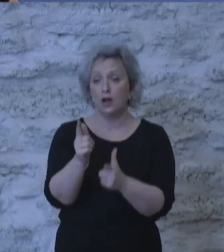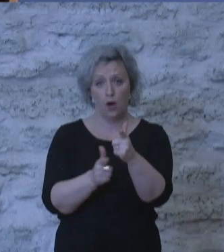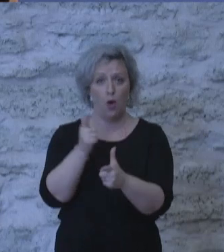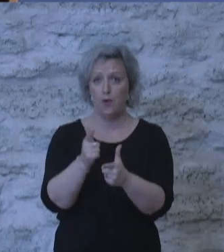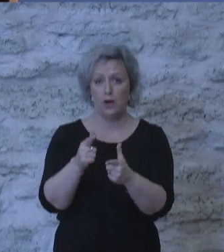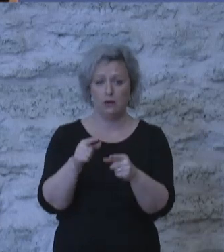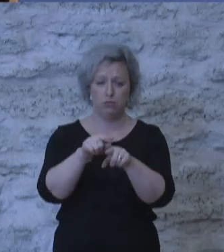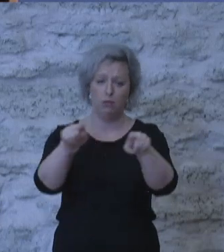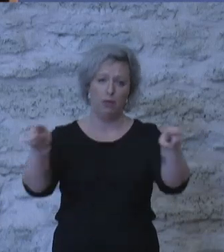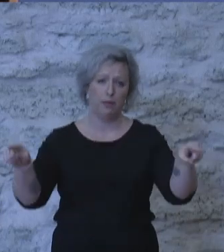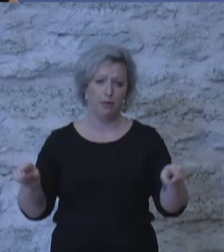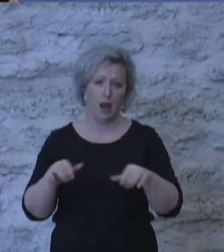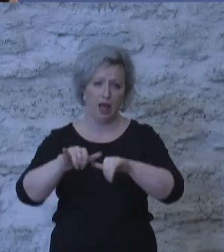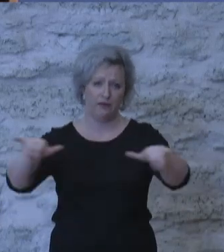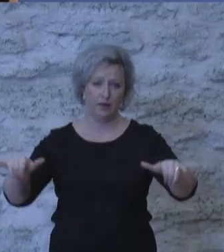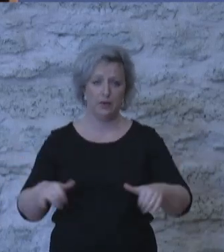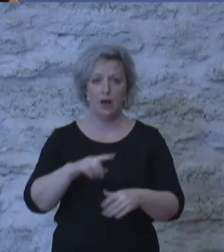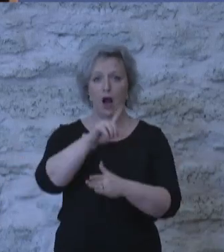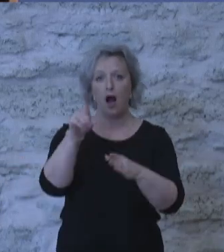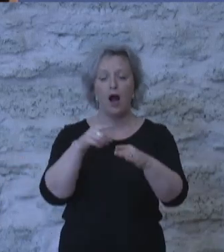igale pooles. Aega on läbi, aitäh.